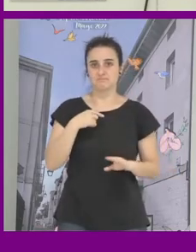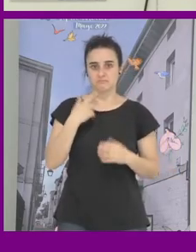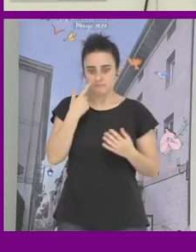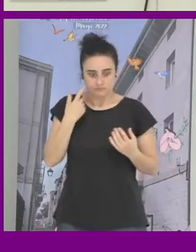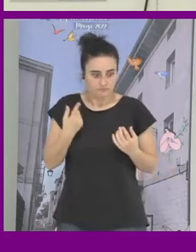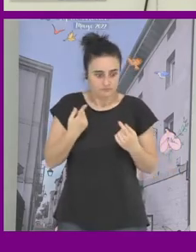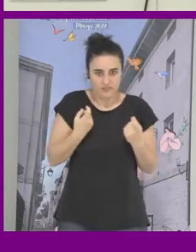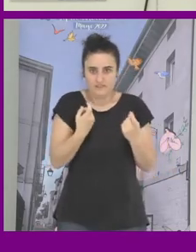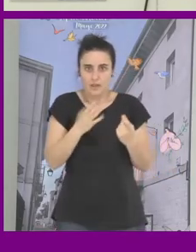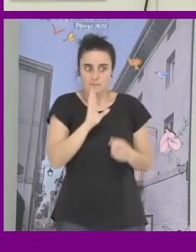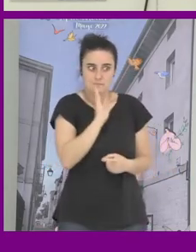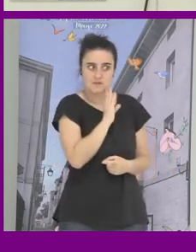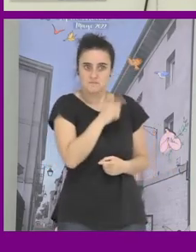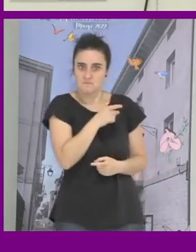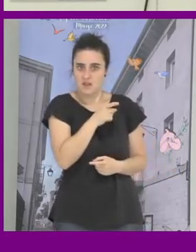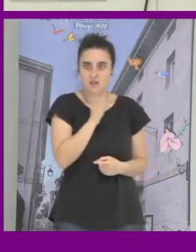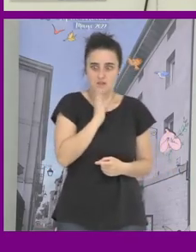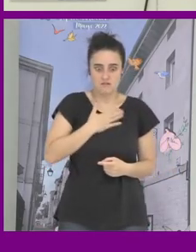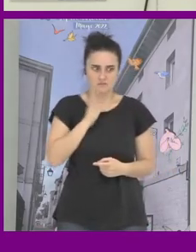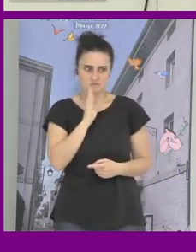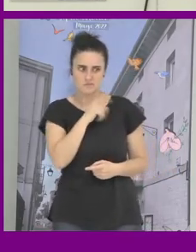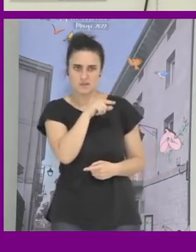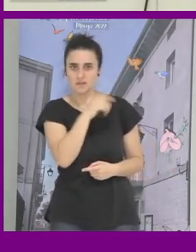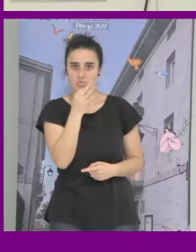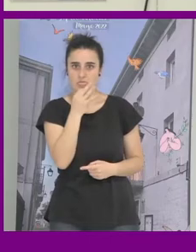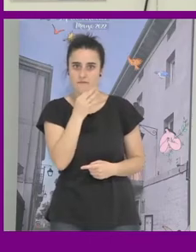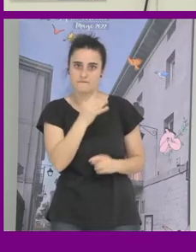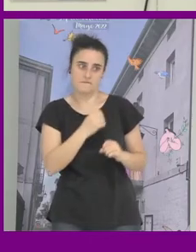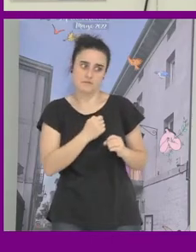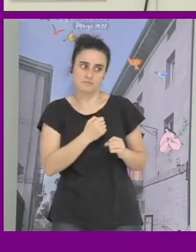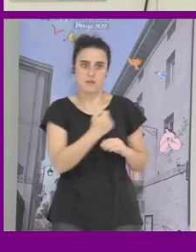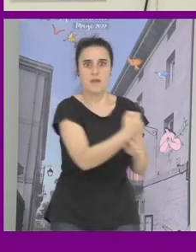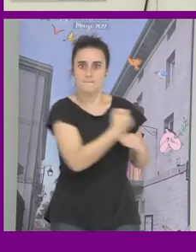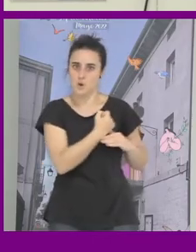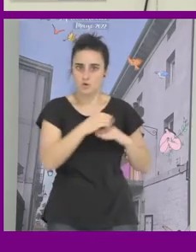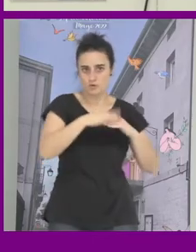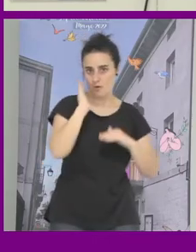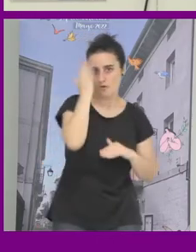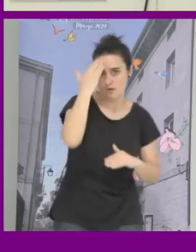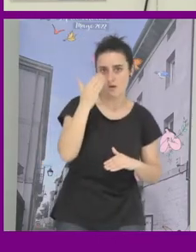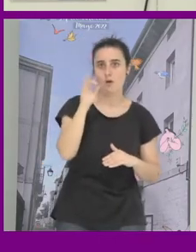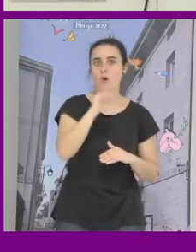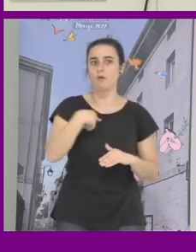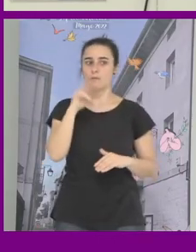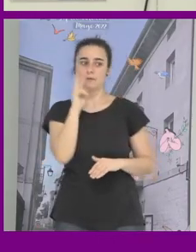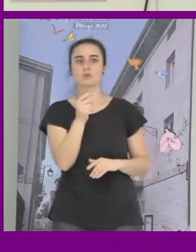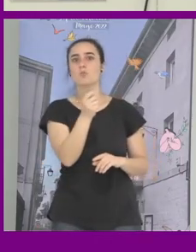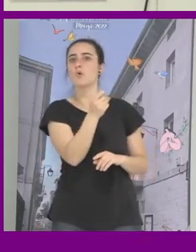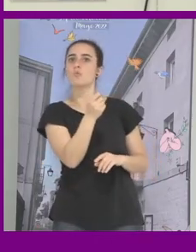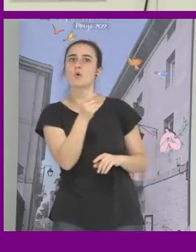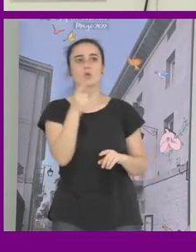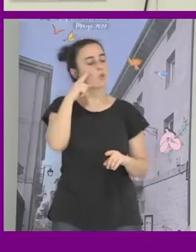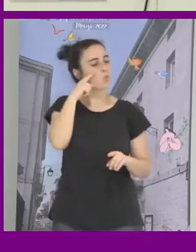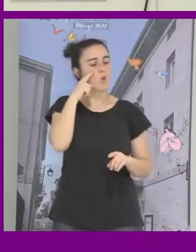ama biologikoa edo jatorrizko ama dela gure sostengu edo guk, ez dakit, ikusten duguna como